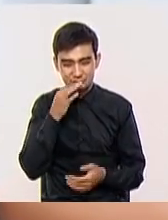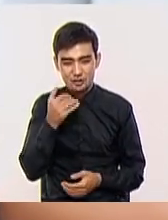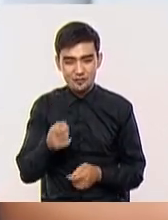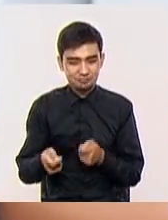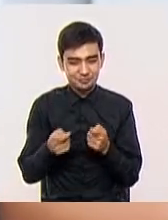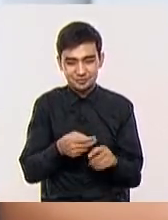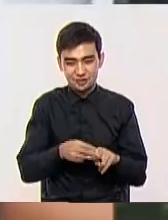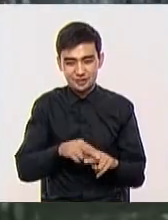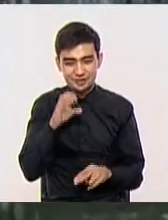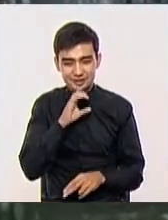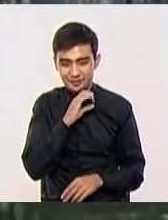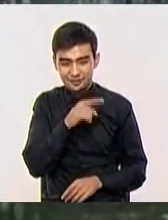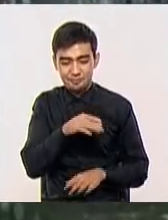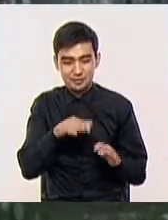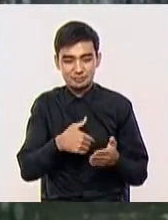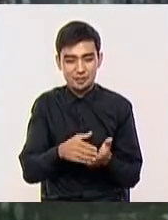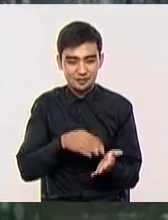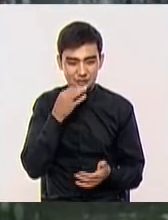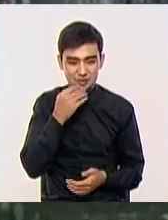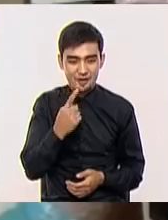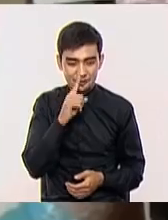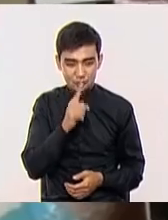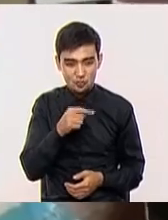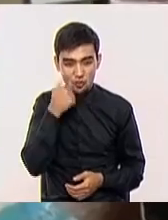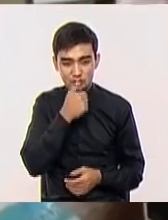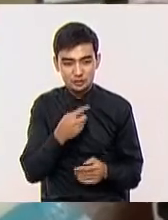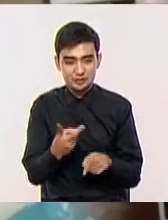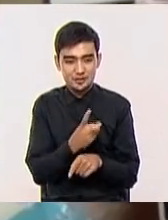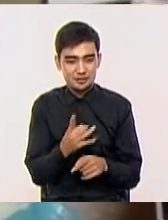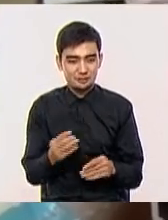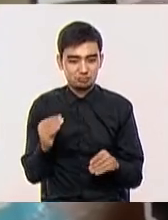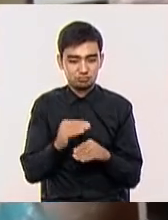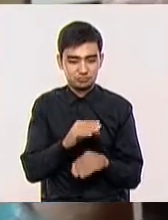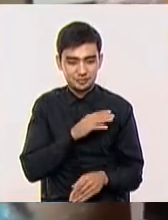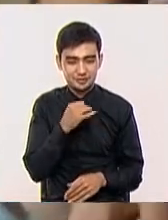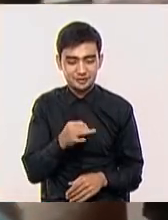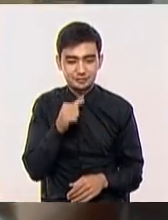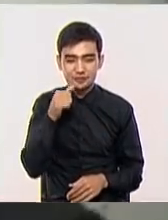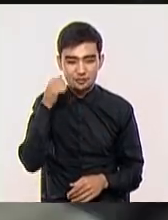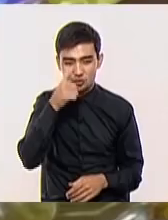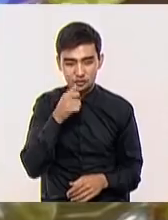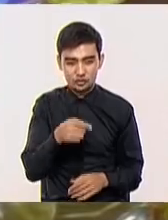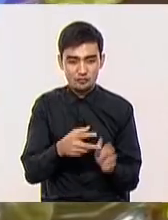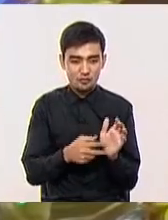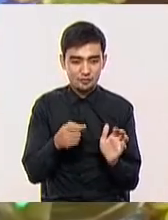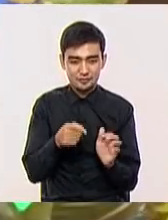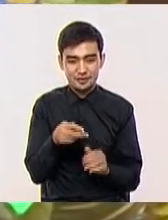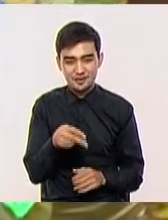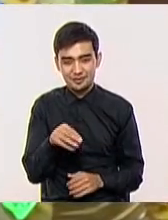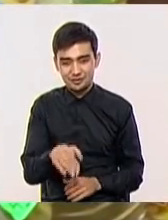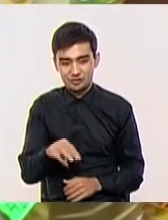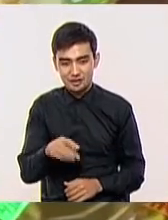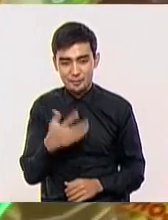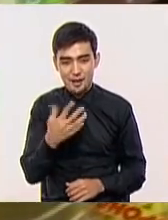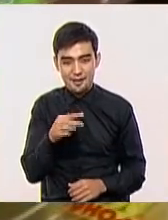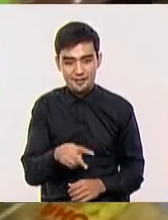айтуынша, солтүстікте сұйық майдың бағасы 1 жылдың ішінде 2 есеге өскен. Мәселен, былтыр жазда 1800-2000 теңге тұрған